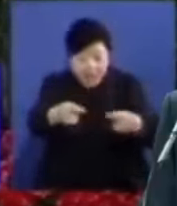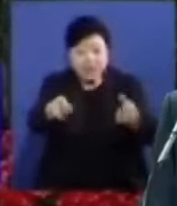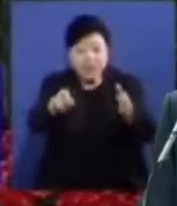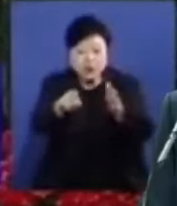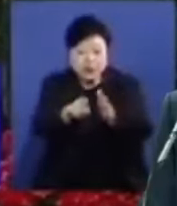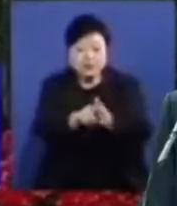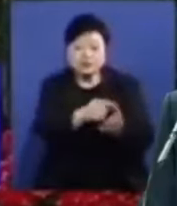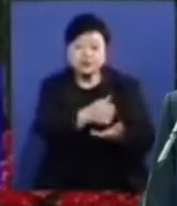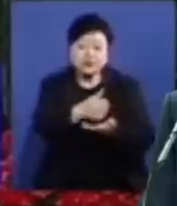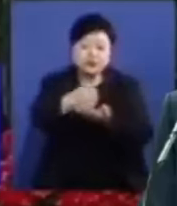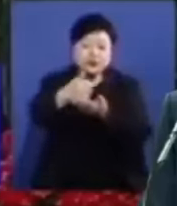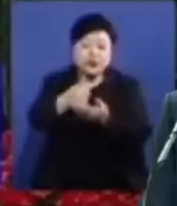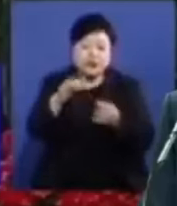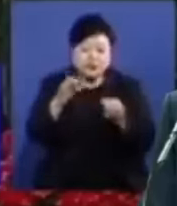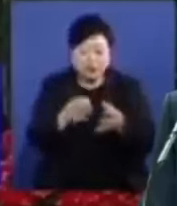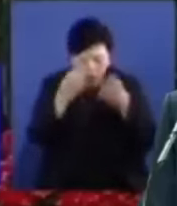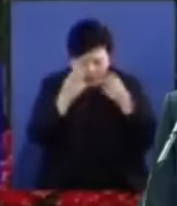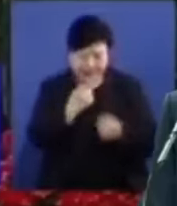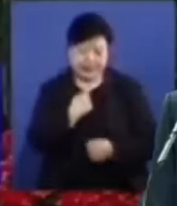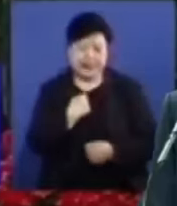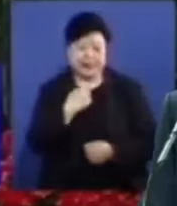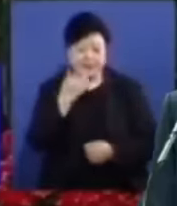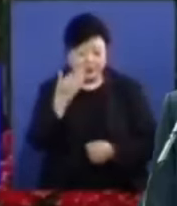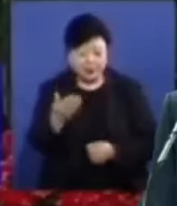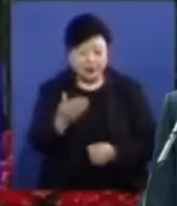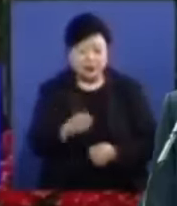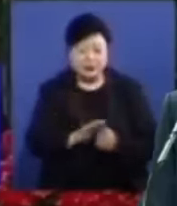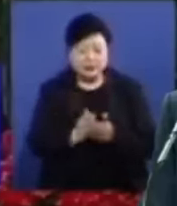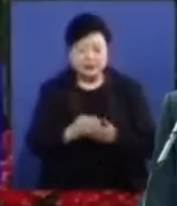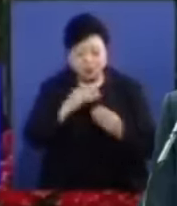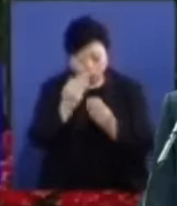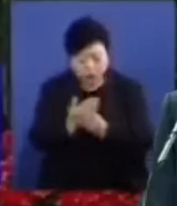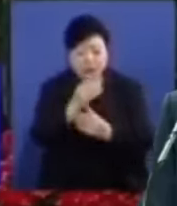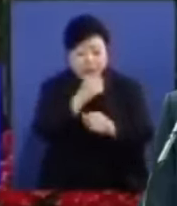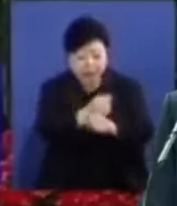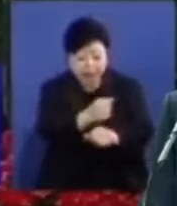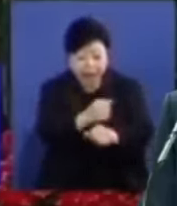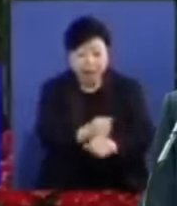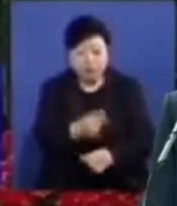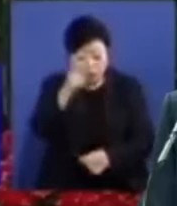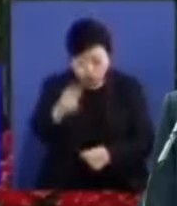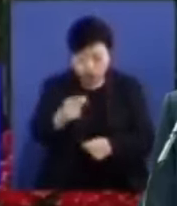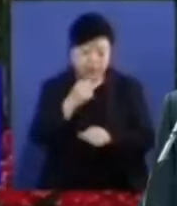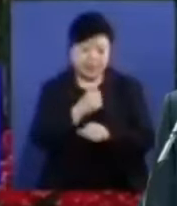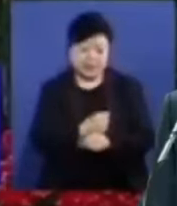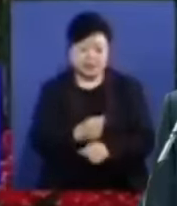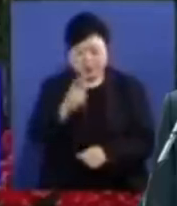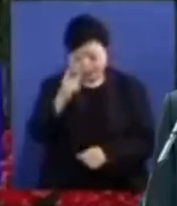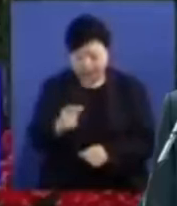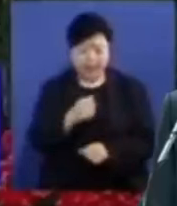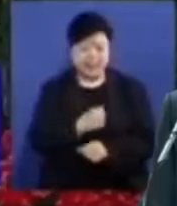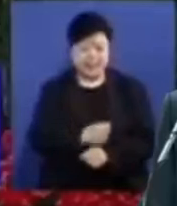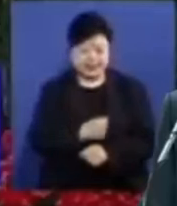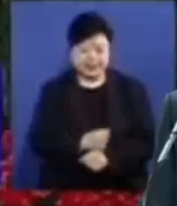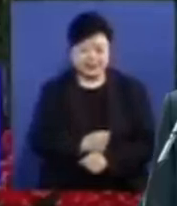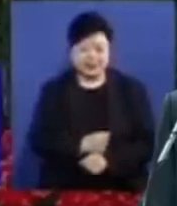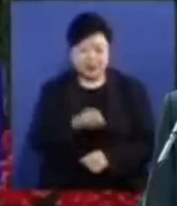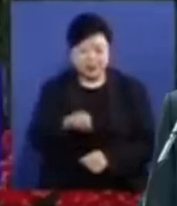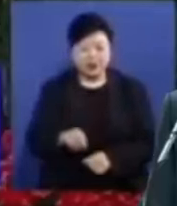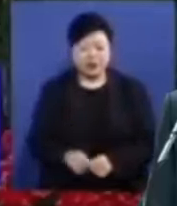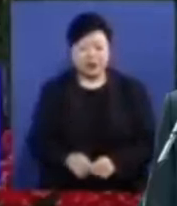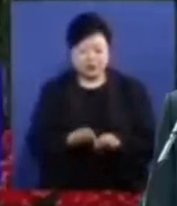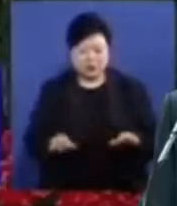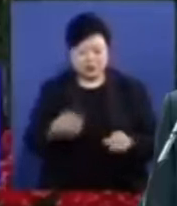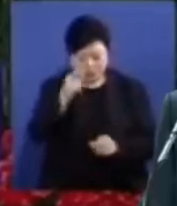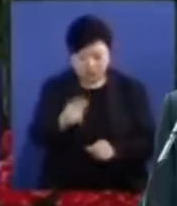하시니가 잠깐 고난을 당한 너희를 친히 온전하게 하시며 굳건하게 하시며 강하게 하시며 틀을 견고하게